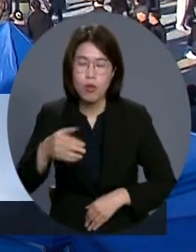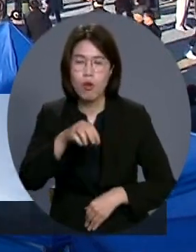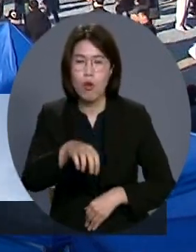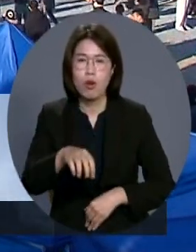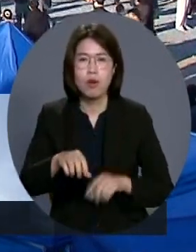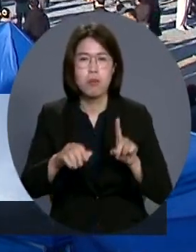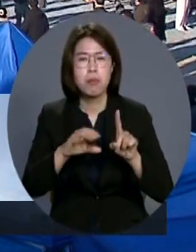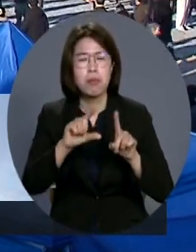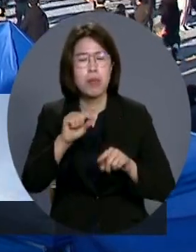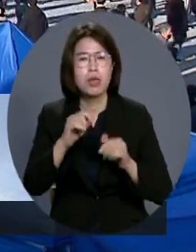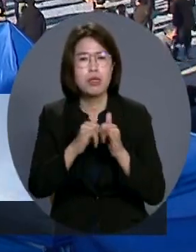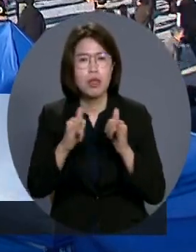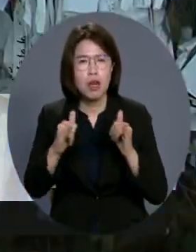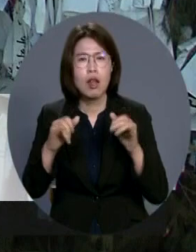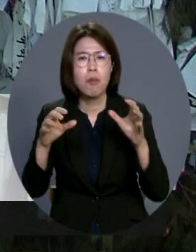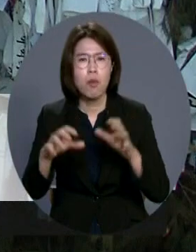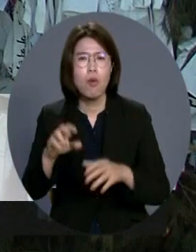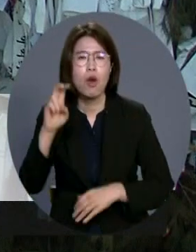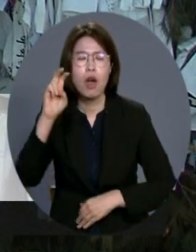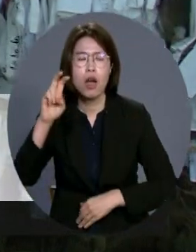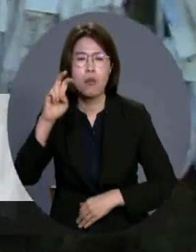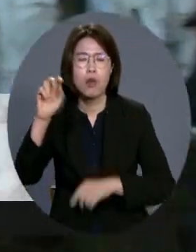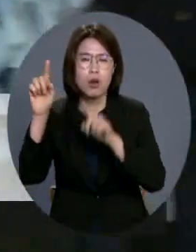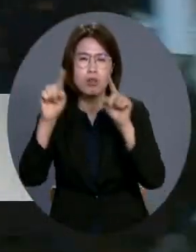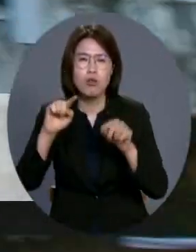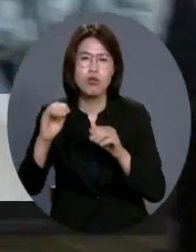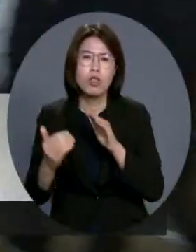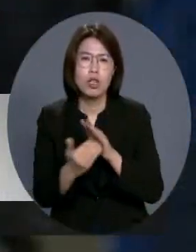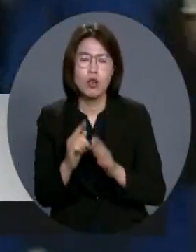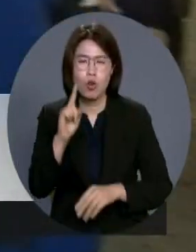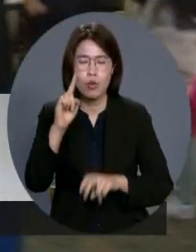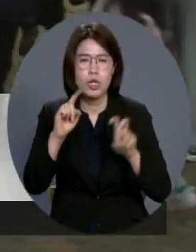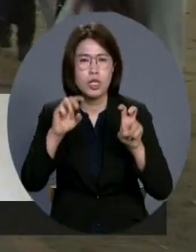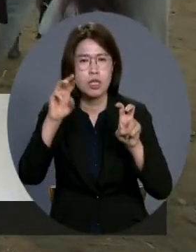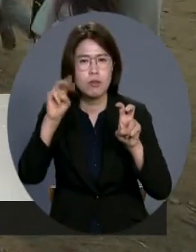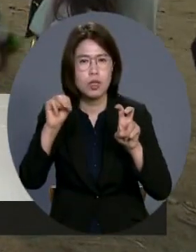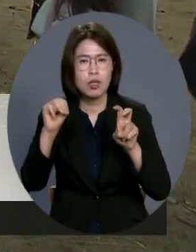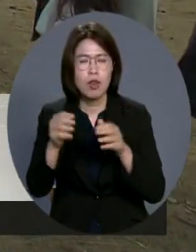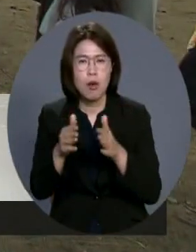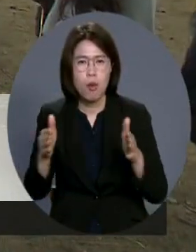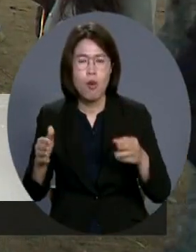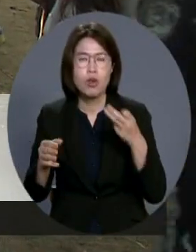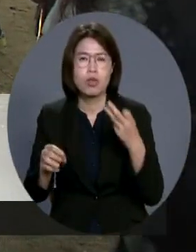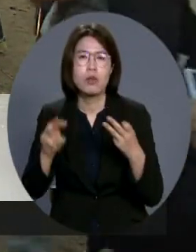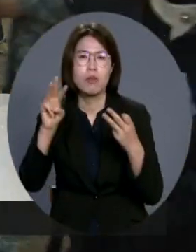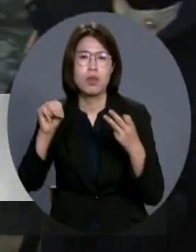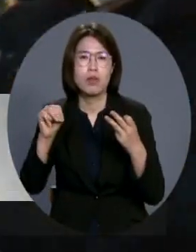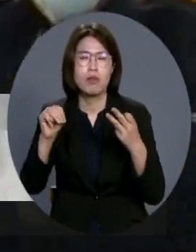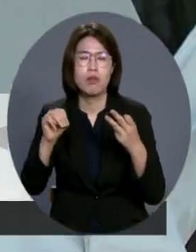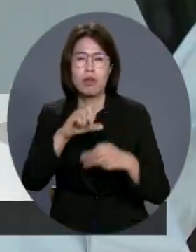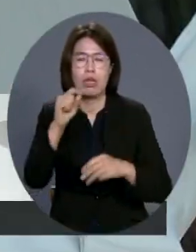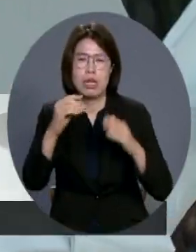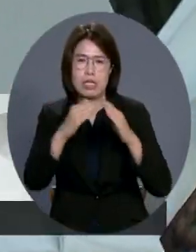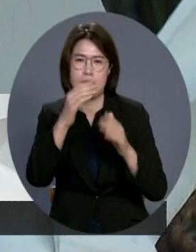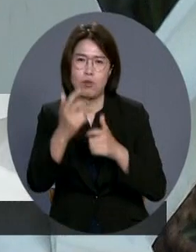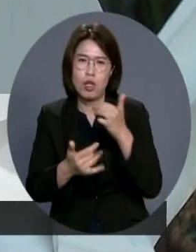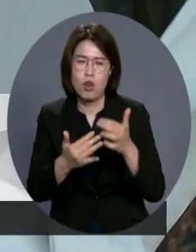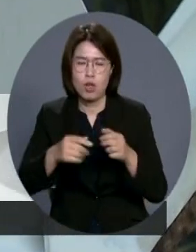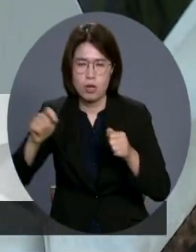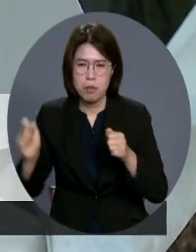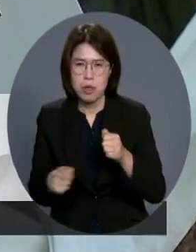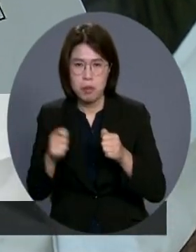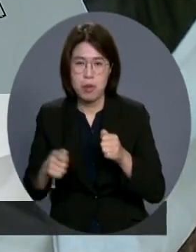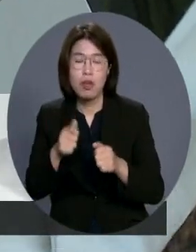명이 모일 것으로 예상되는 전국 최대 규모인 높이 20m 폭 13m 크기의 달집 태우기와 풍물 경연